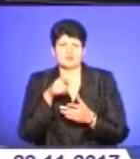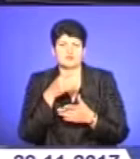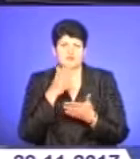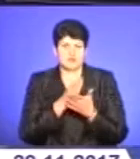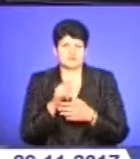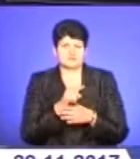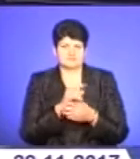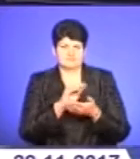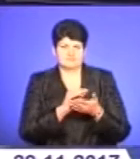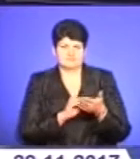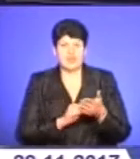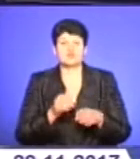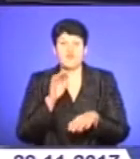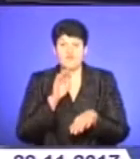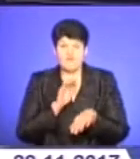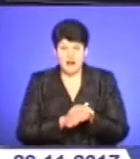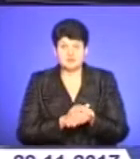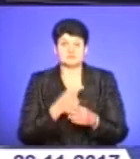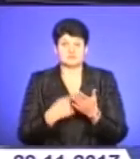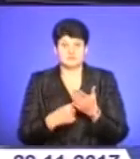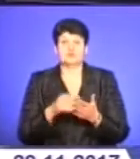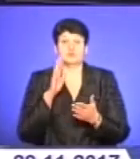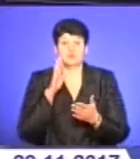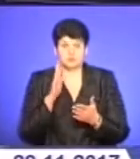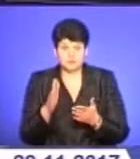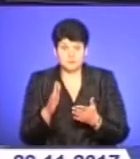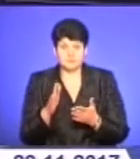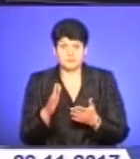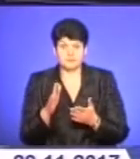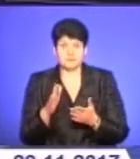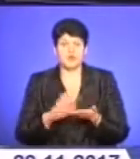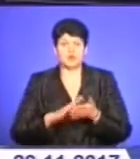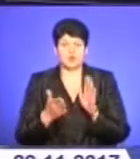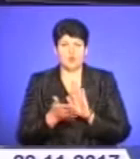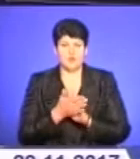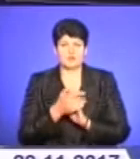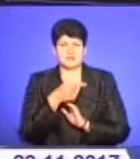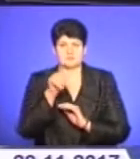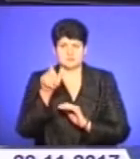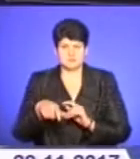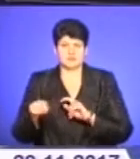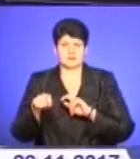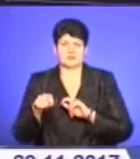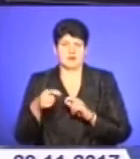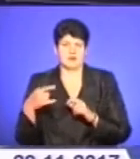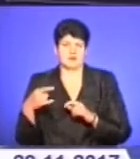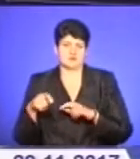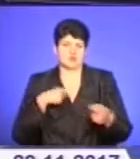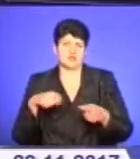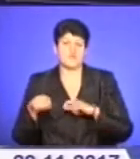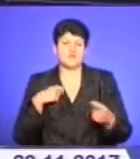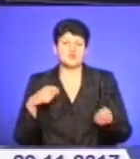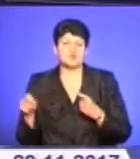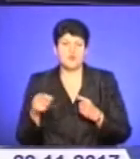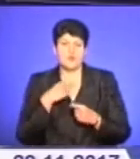дані. Якщо факт подання недостовірних документів на конкурс підтвердиться, договір з перевізником на маршруті Тернопіль-Гусятин розірвуть, кажуть